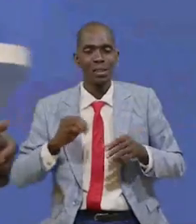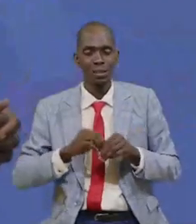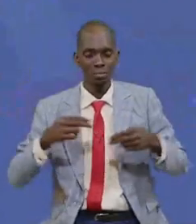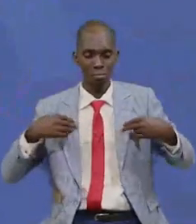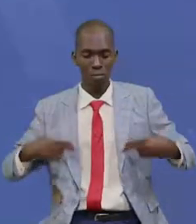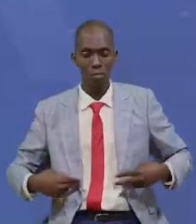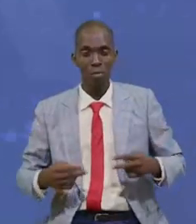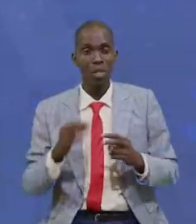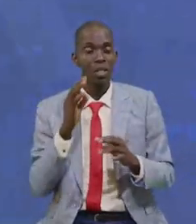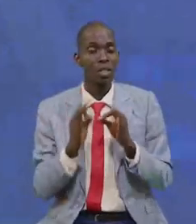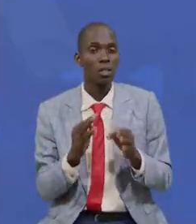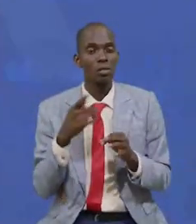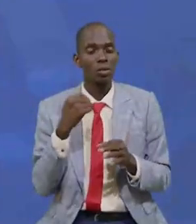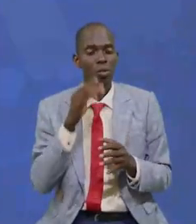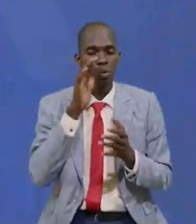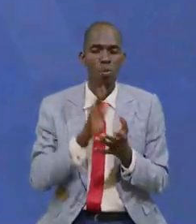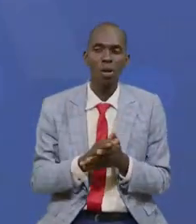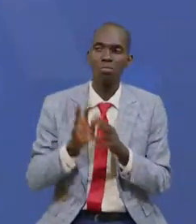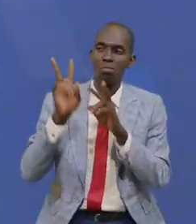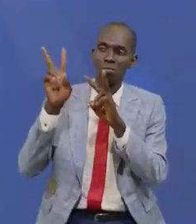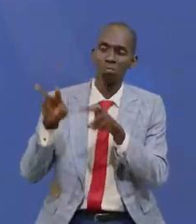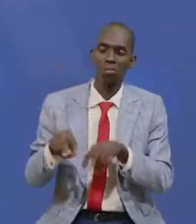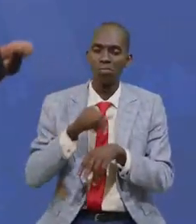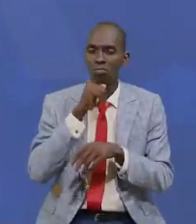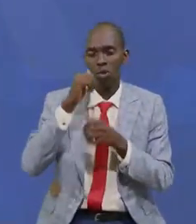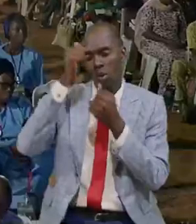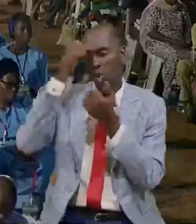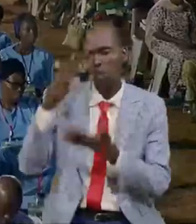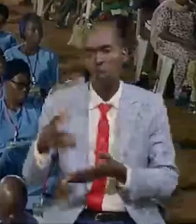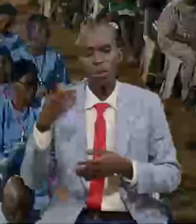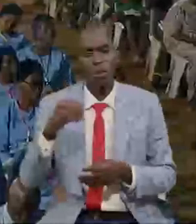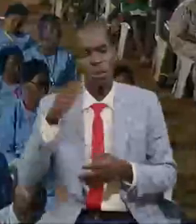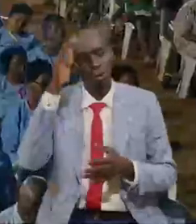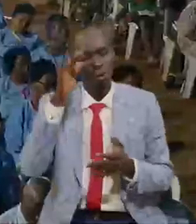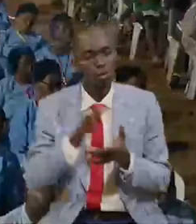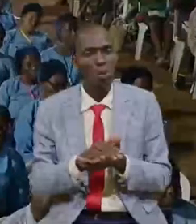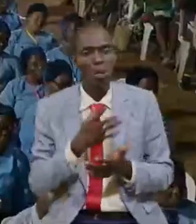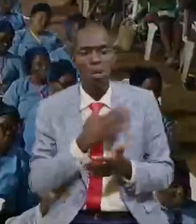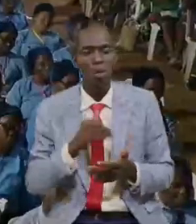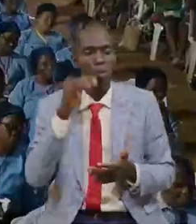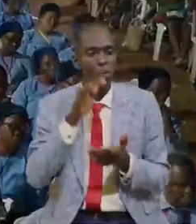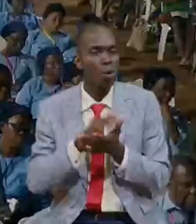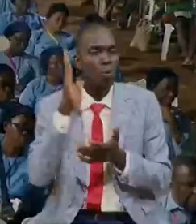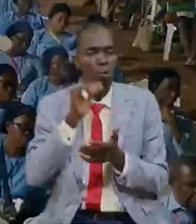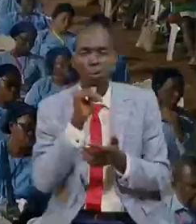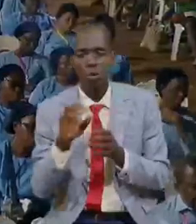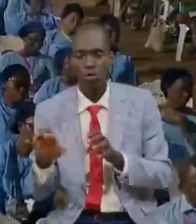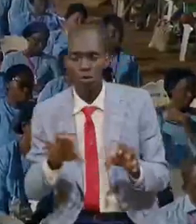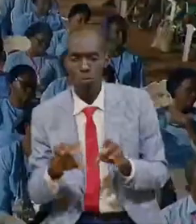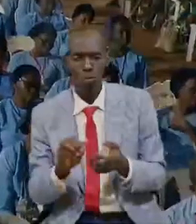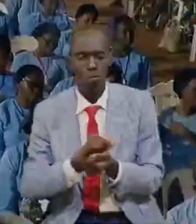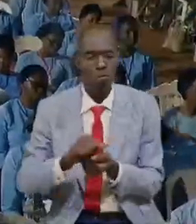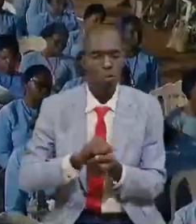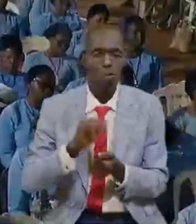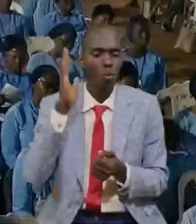la femme prend son mari à la légère, je ne vais pas me laver, je ne vais pas me laver chaque jour, je ne vais pas